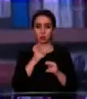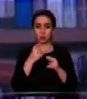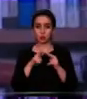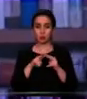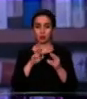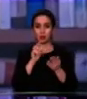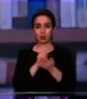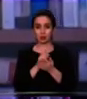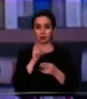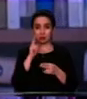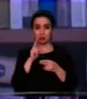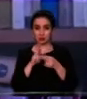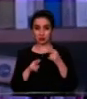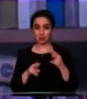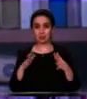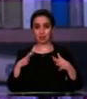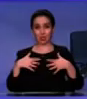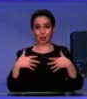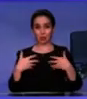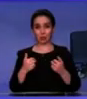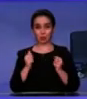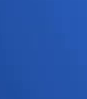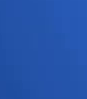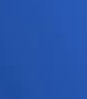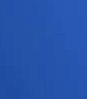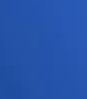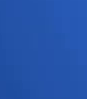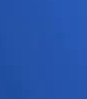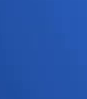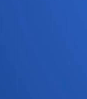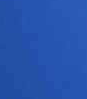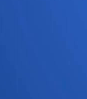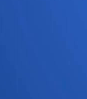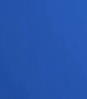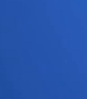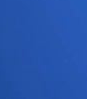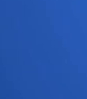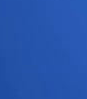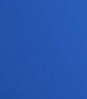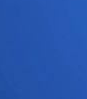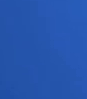darsimiz nihoyasiga yetdi. Salomat bo'ling.